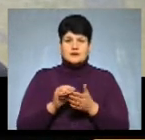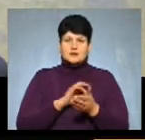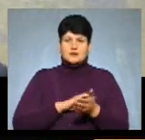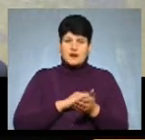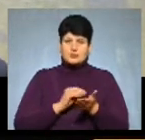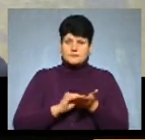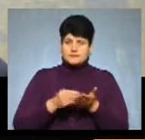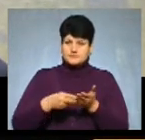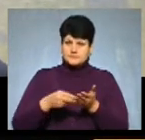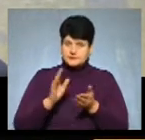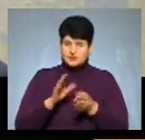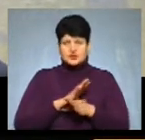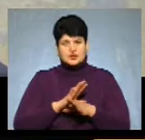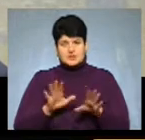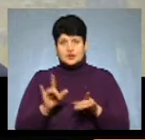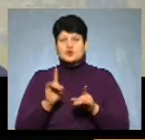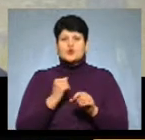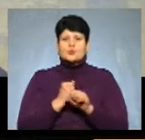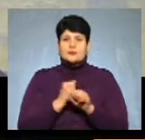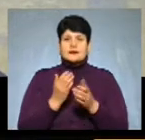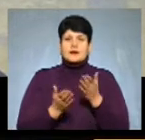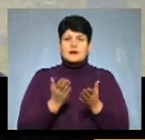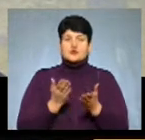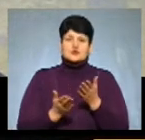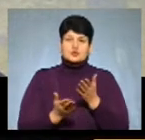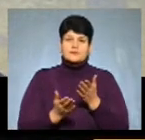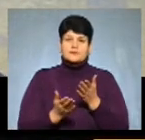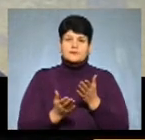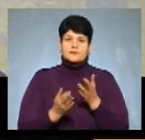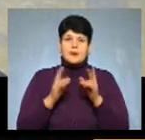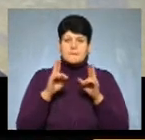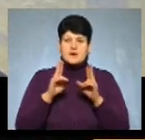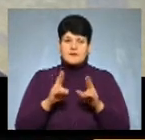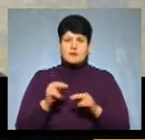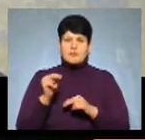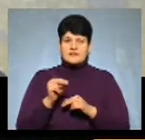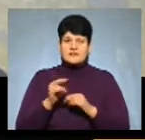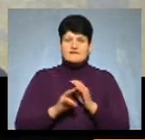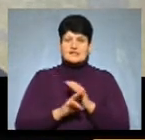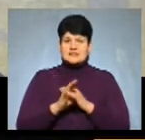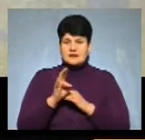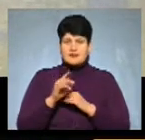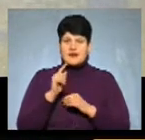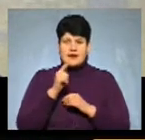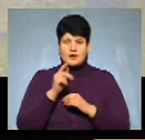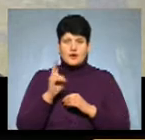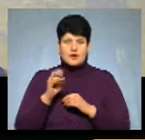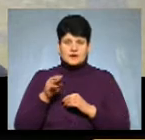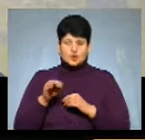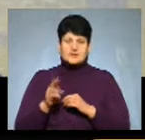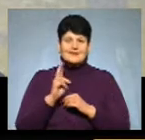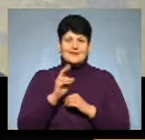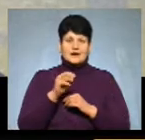нотаріально чи ні. Раз. Друге питання, що робити, якщо, як правило, в православних церквах і